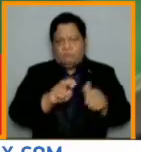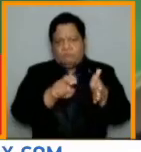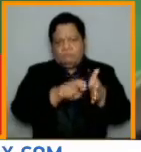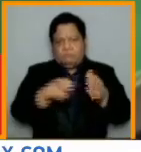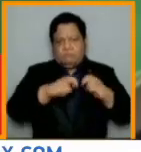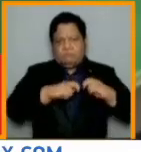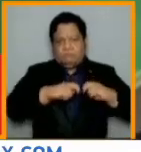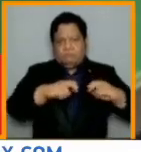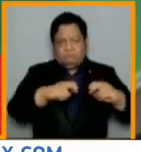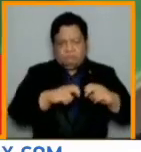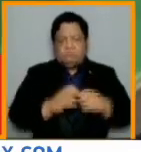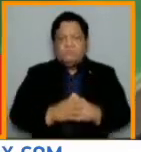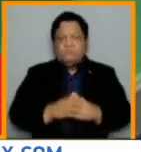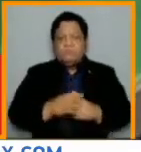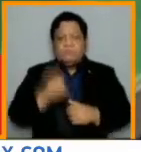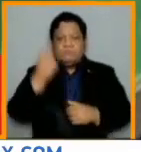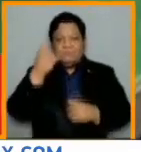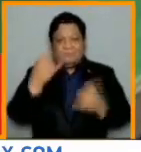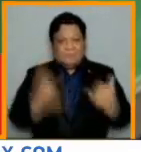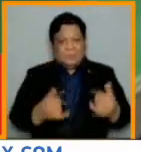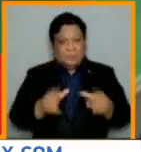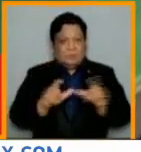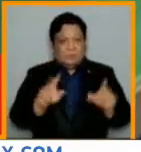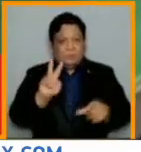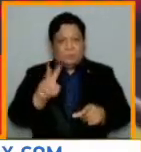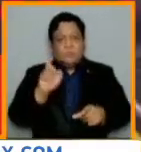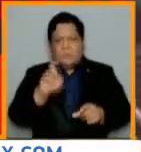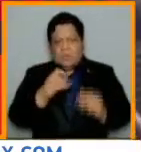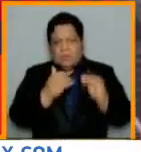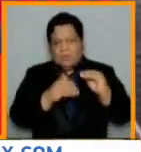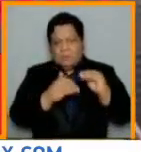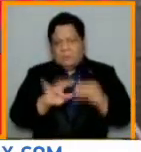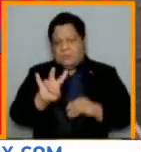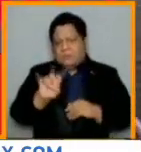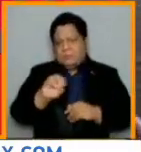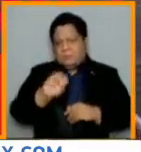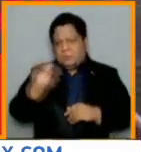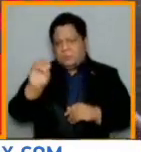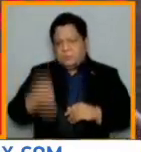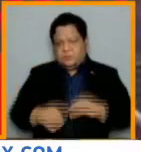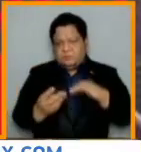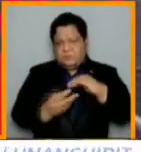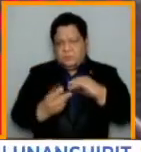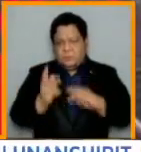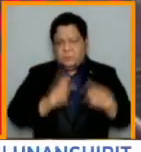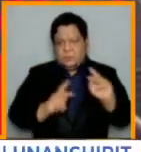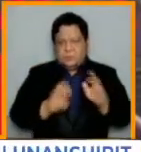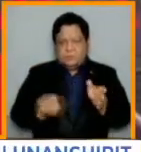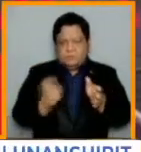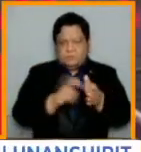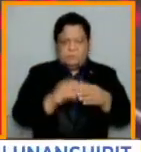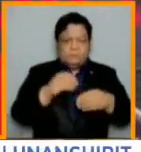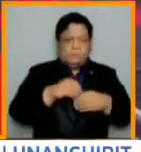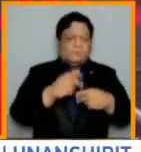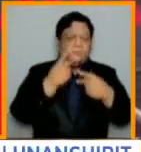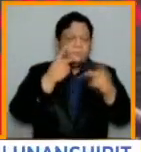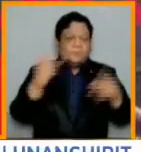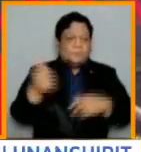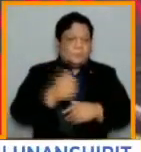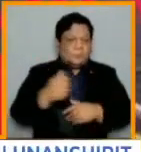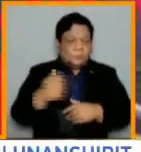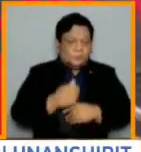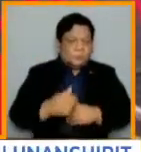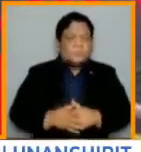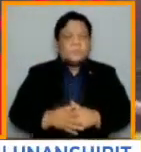ilalim ng alert level 2, 70% lang dapat ng kapasidad ang isinasakay ng mga pampublikong sasakyan. Imbis kasi na